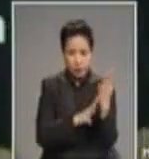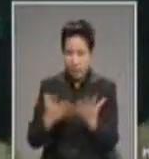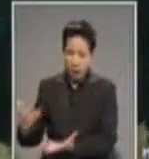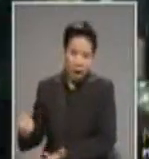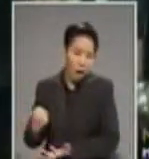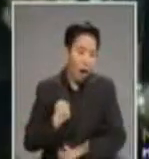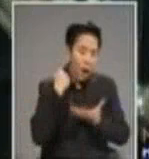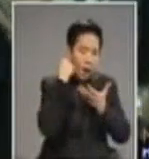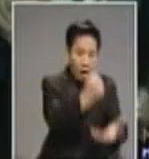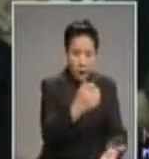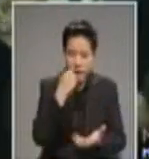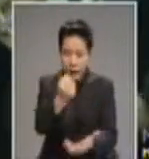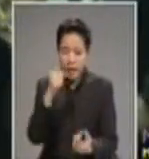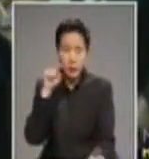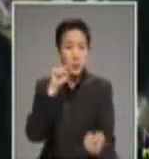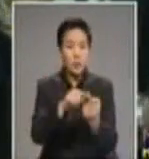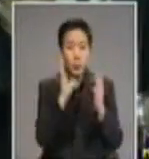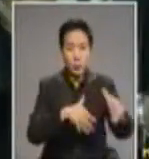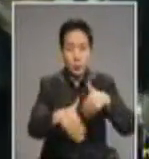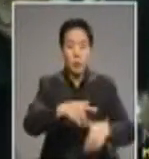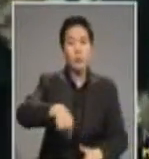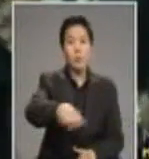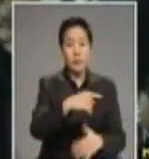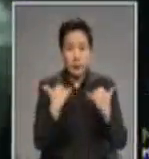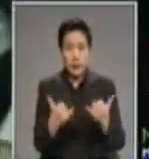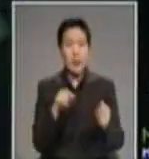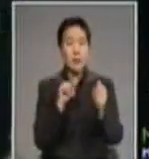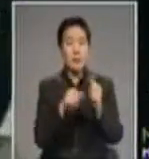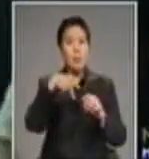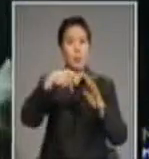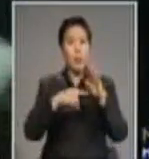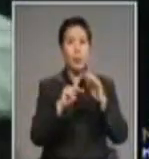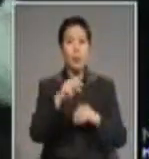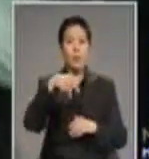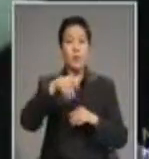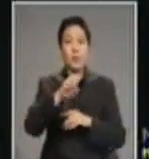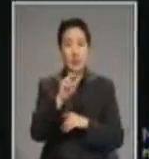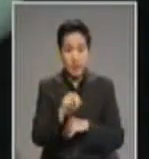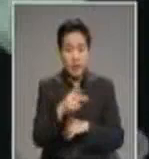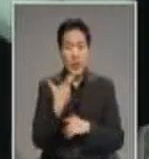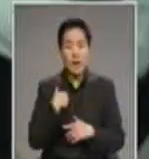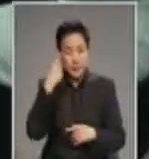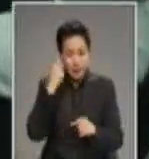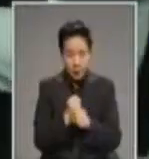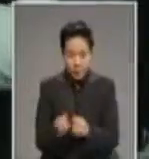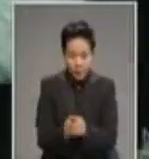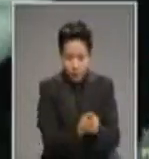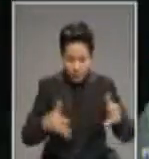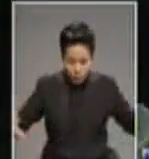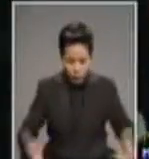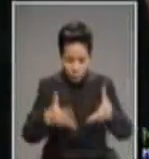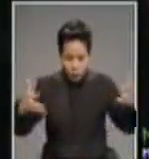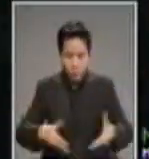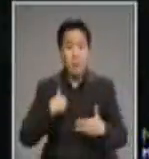ถึงมือชาวบ้านผู้ประสบภัยที่บ้านบางอ้อตำบลเขาหัวควายอำเภอพุนพินจังหวัดสุราษฎร์ธานีพร้อมกับตั้งครัวปรุงอาหารสดโดยมีน้อง